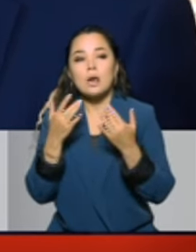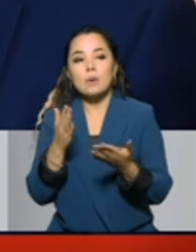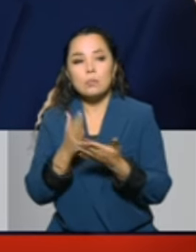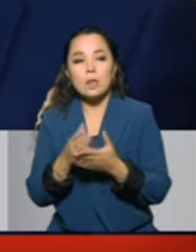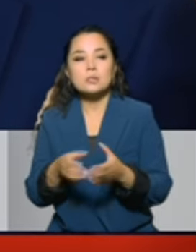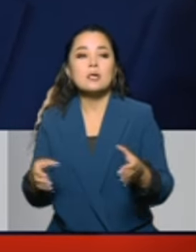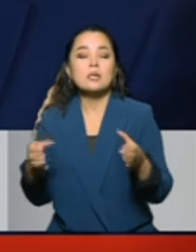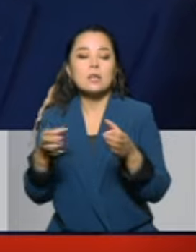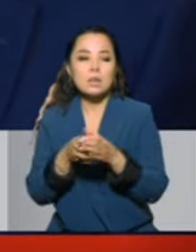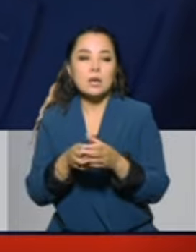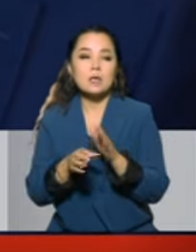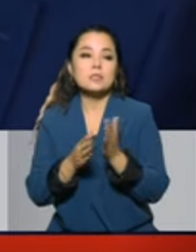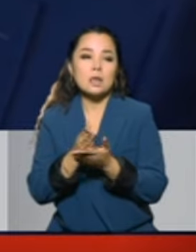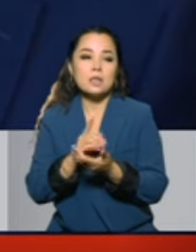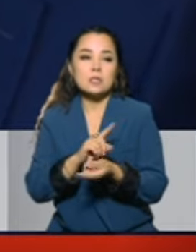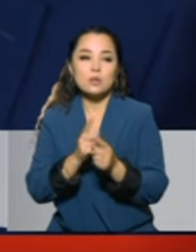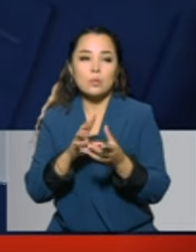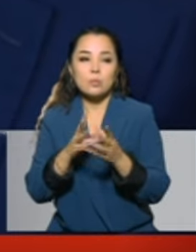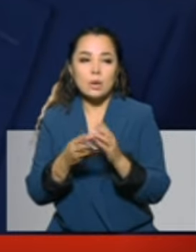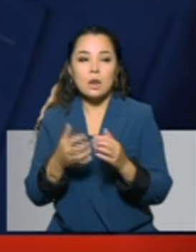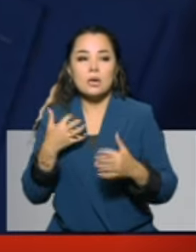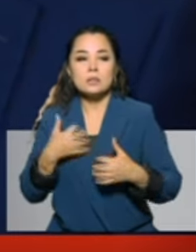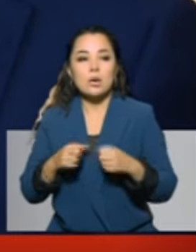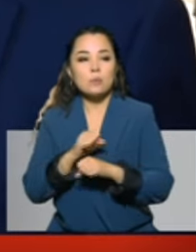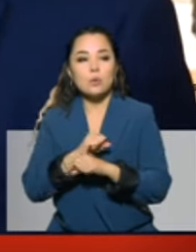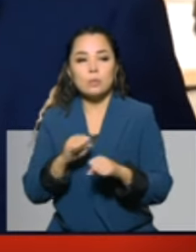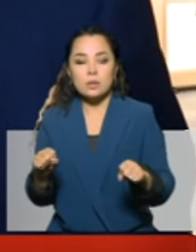сала. Саяси реформаларда асығуға болмайды.